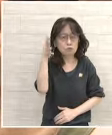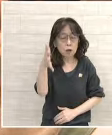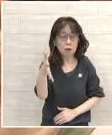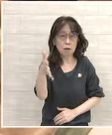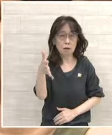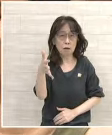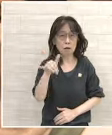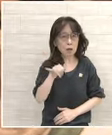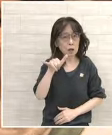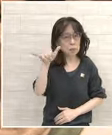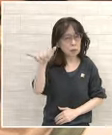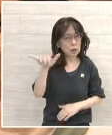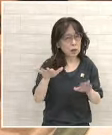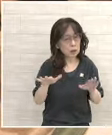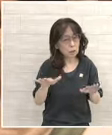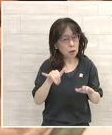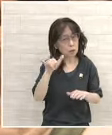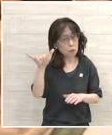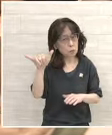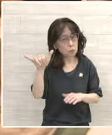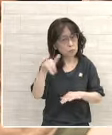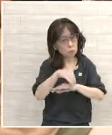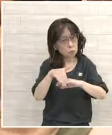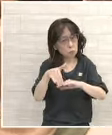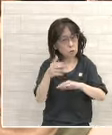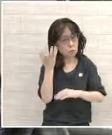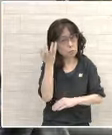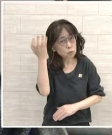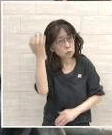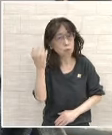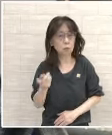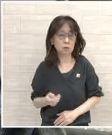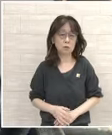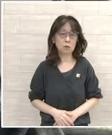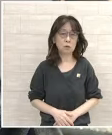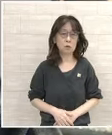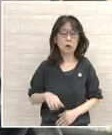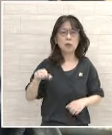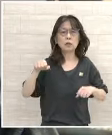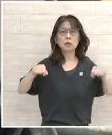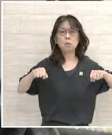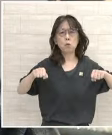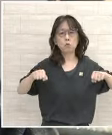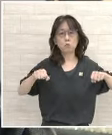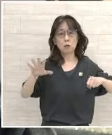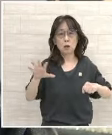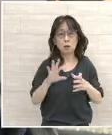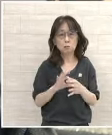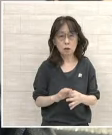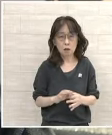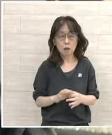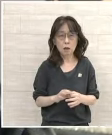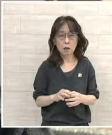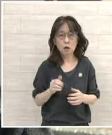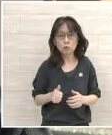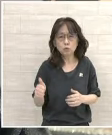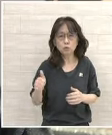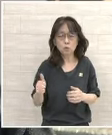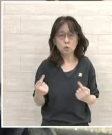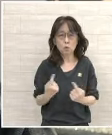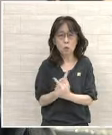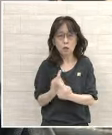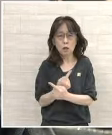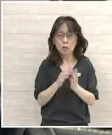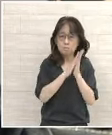のところは飛びそうだけど、 荷物もあるから、息子と交代で寝てるような感じでした